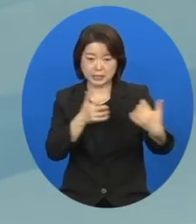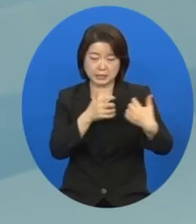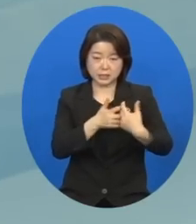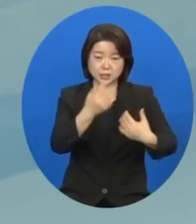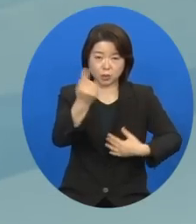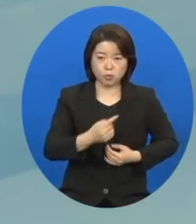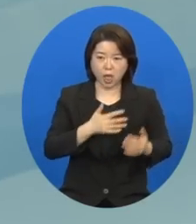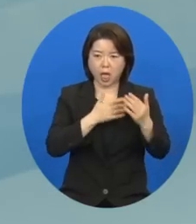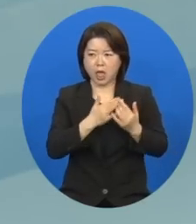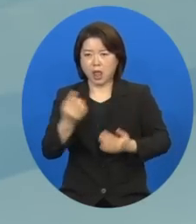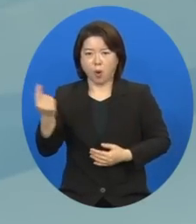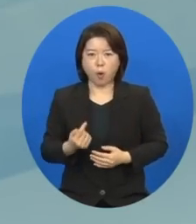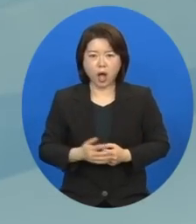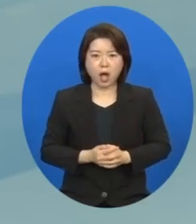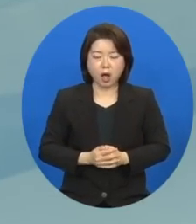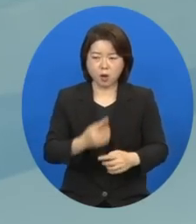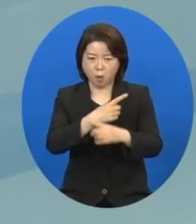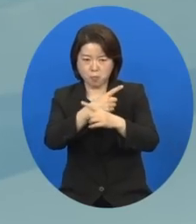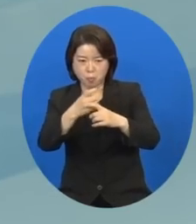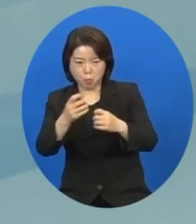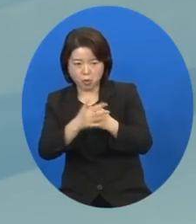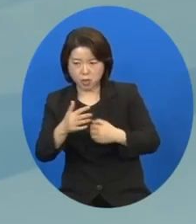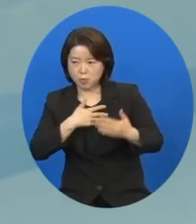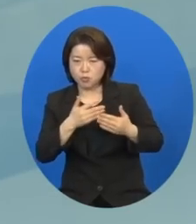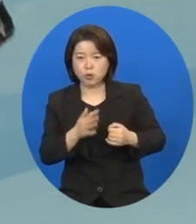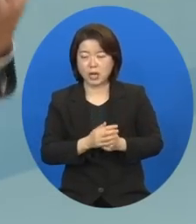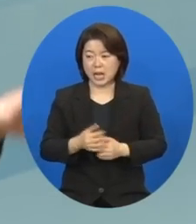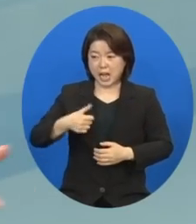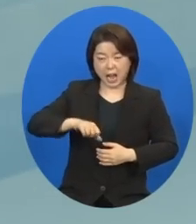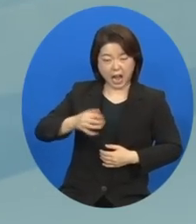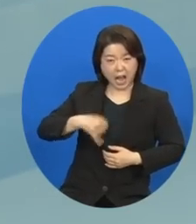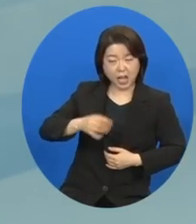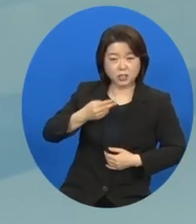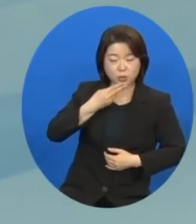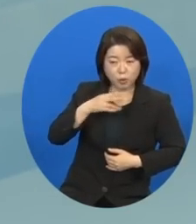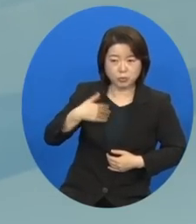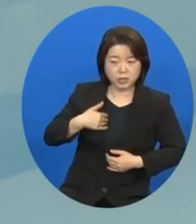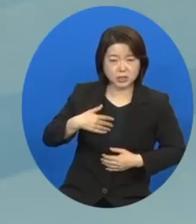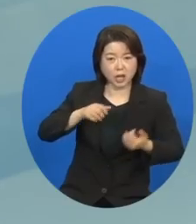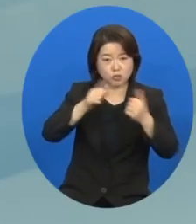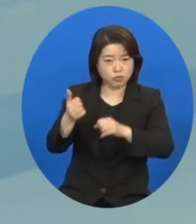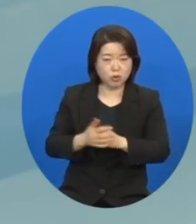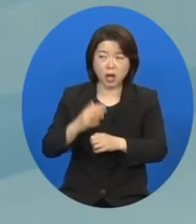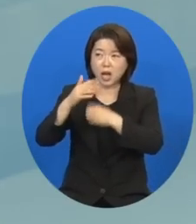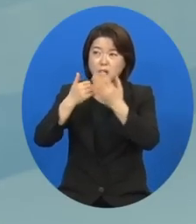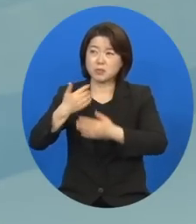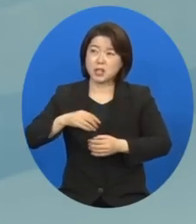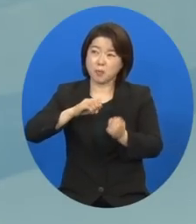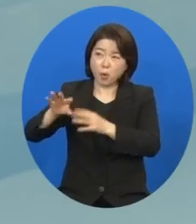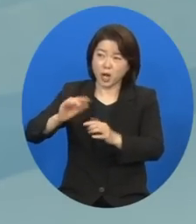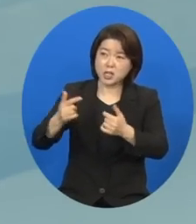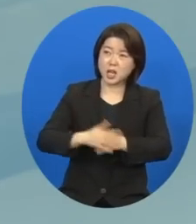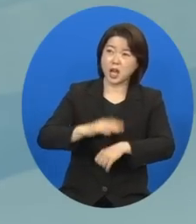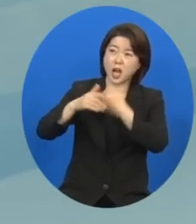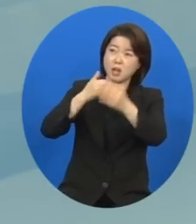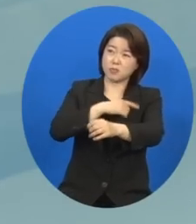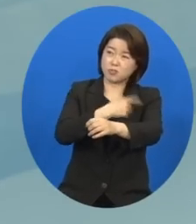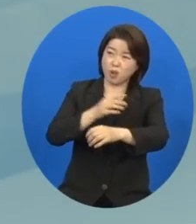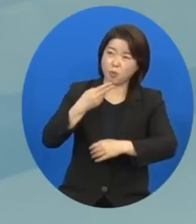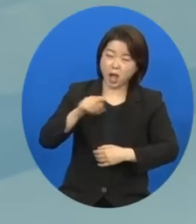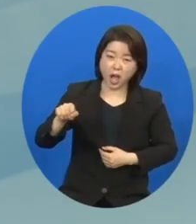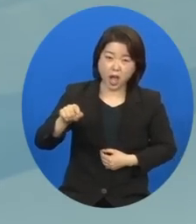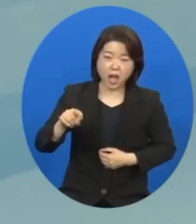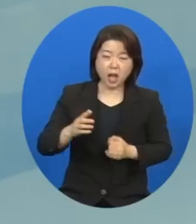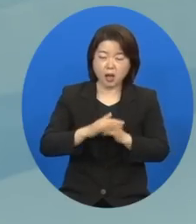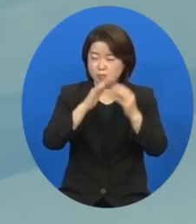두려움이 밀려옵니다. 또한 이대로 자식 없이 죽는 것 아니냐? 하나님 나를 버린 것 아니냐? 하나님이 능력 없는 것 아니냐? 이 모든 생각들이